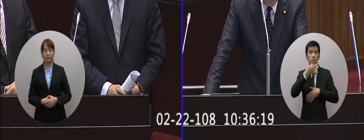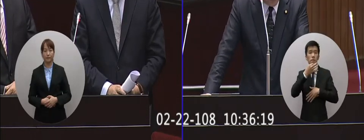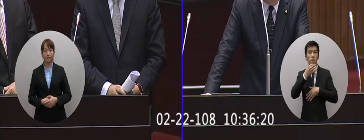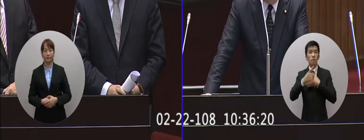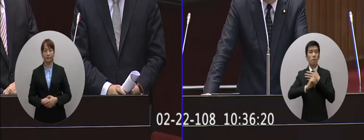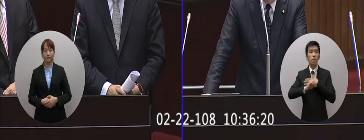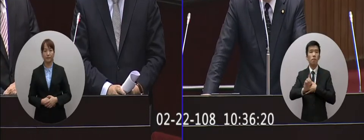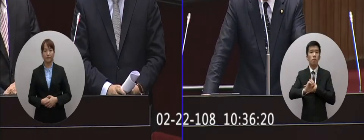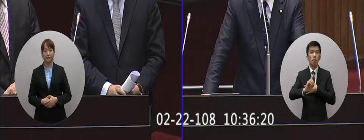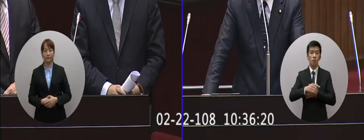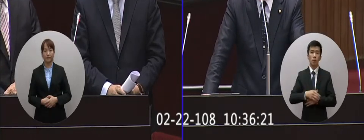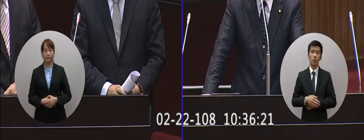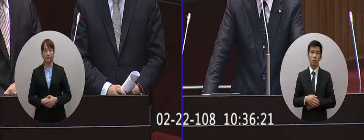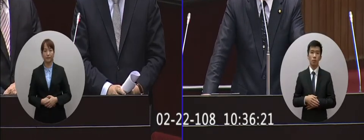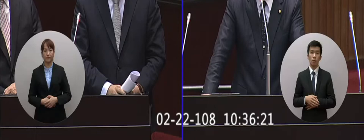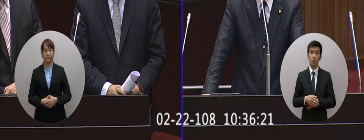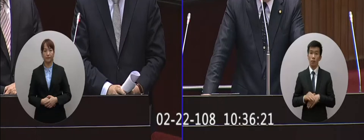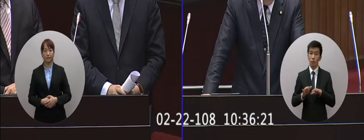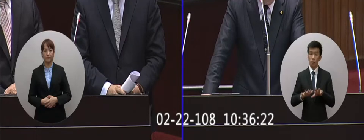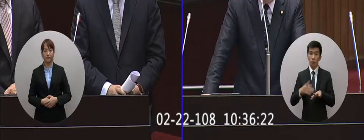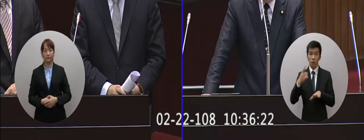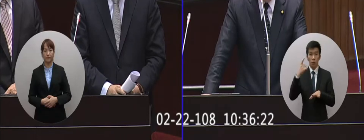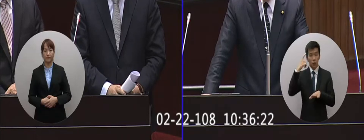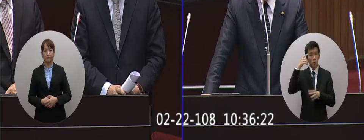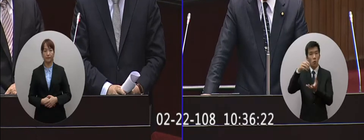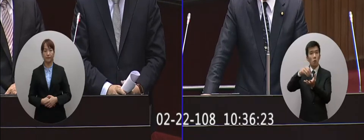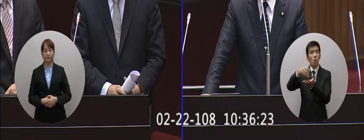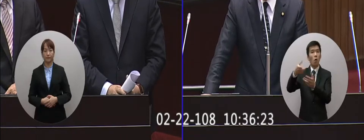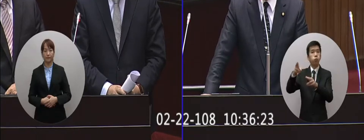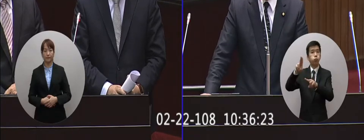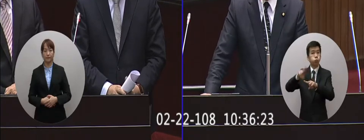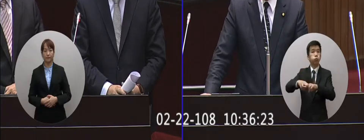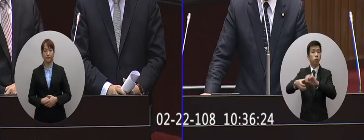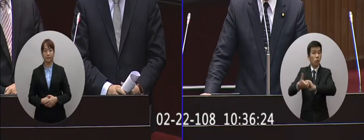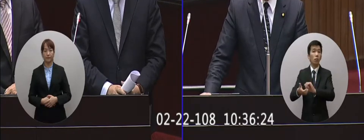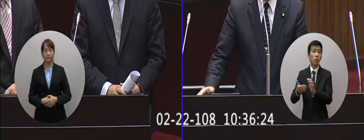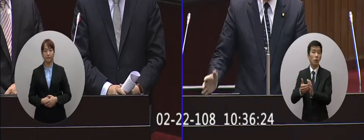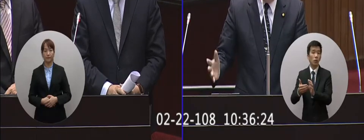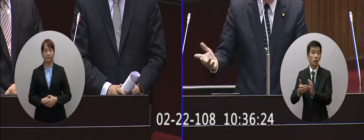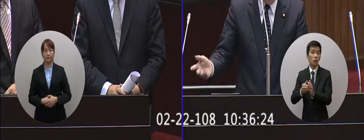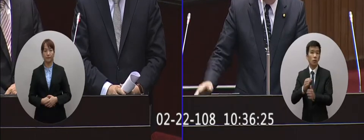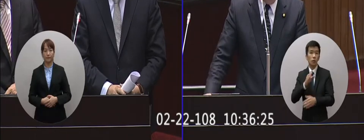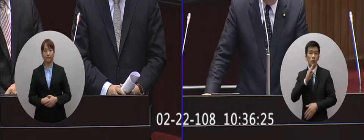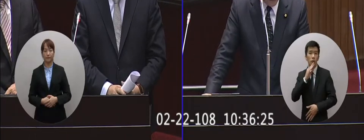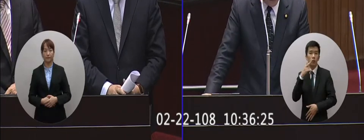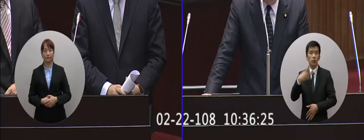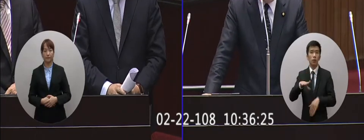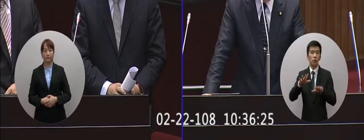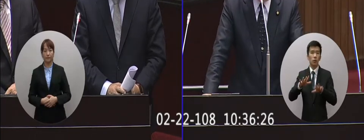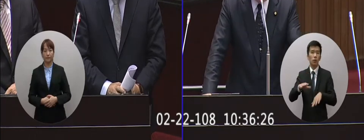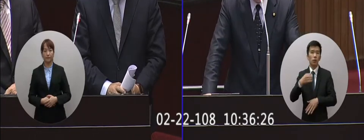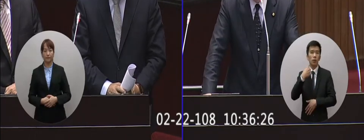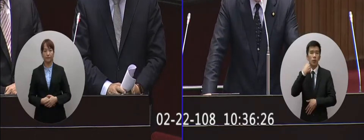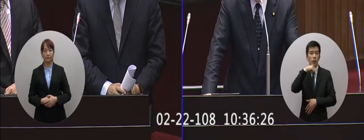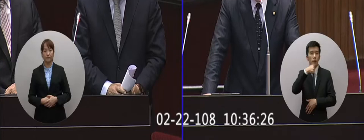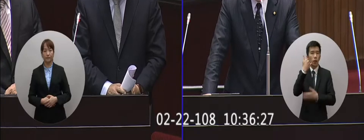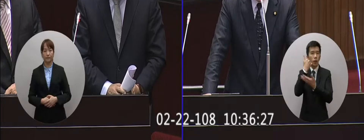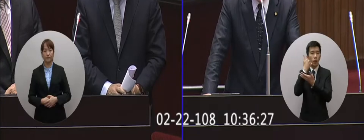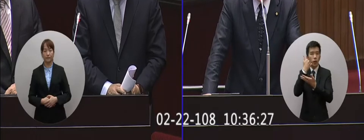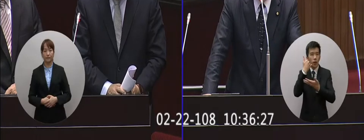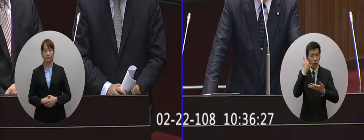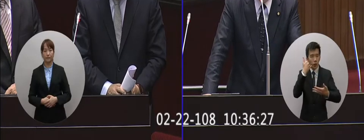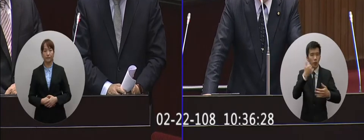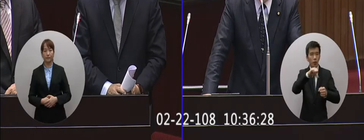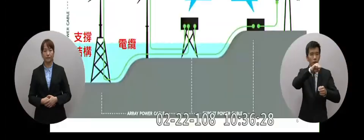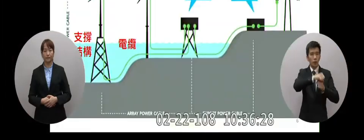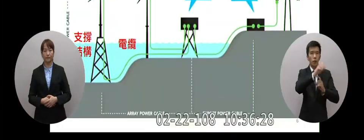我们好不容易要建过灰河家园，所以在台湾海峡建立了很多的那个离岸风电的工程，但